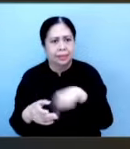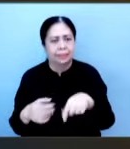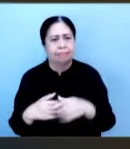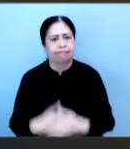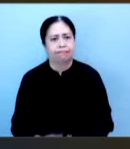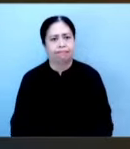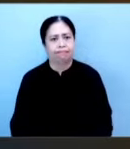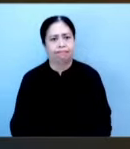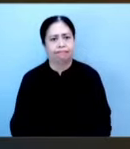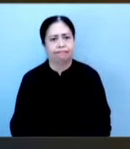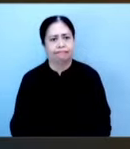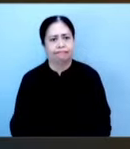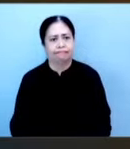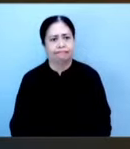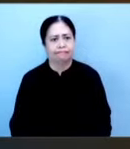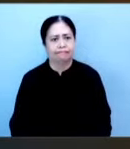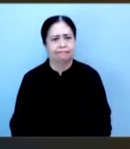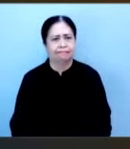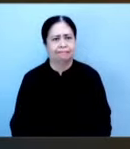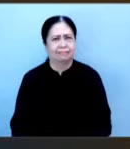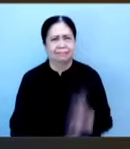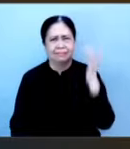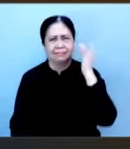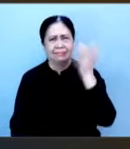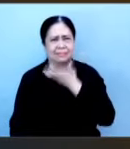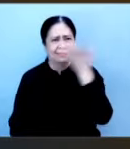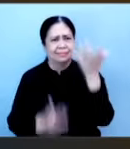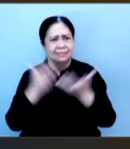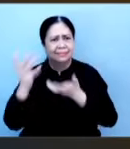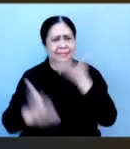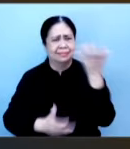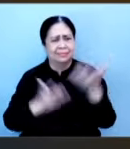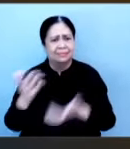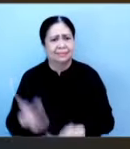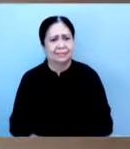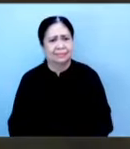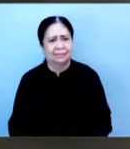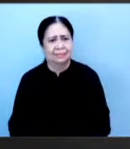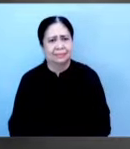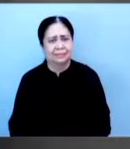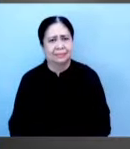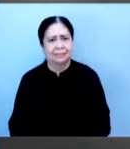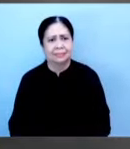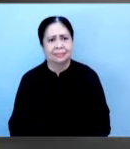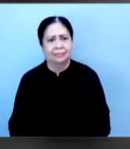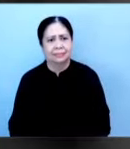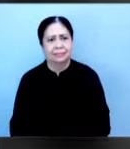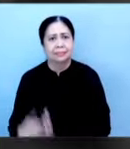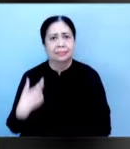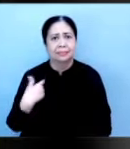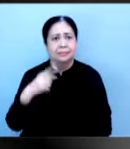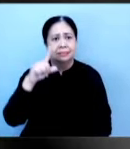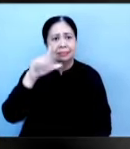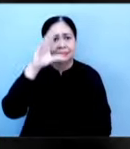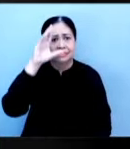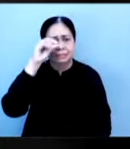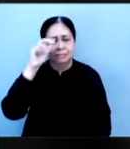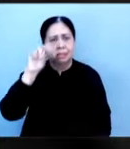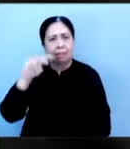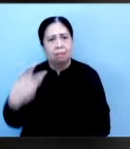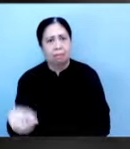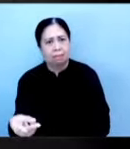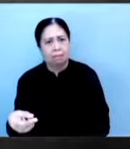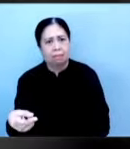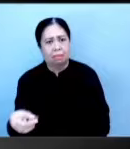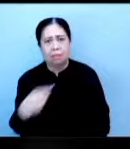nasagasaan sir Hala ah Rescue Rescue May isang lalaking hindi na